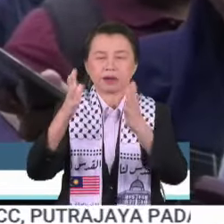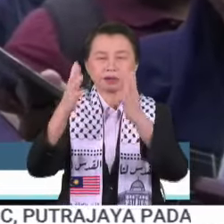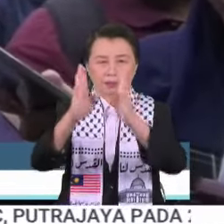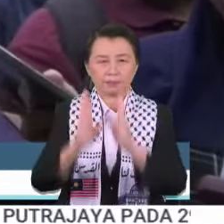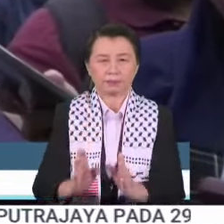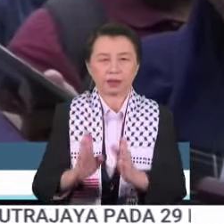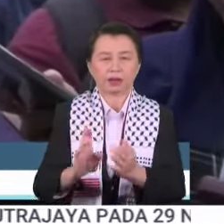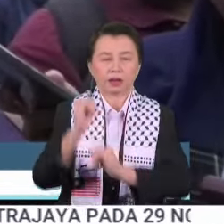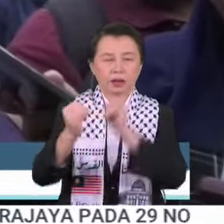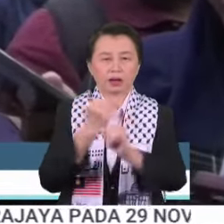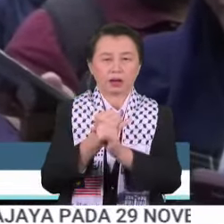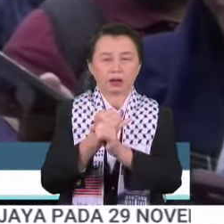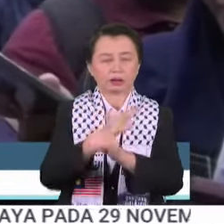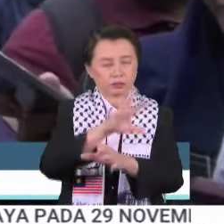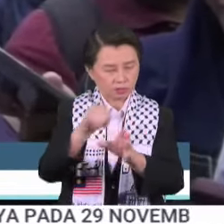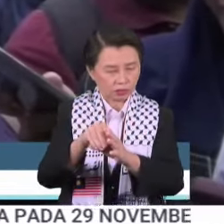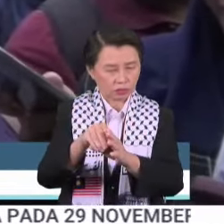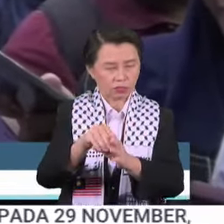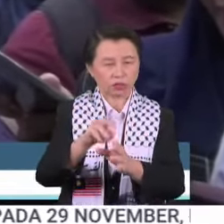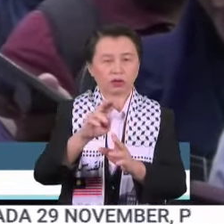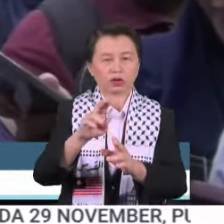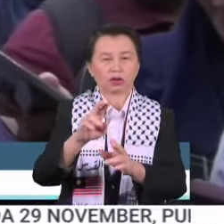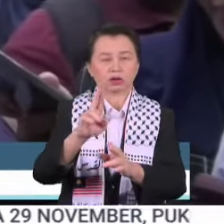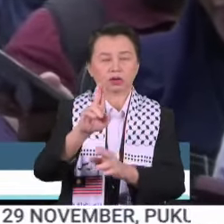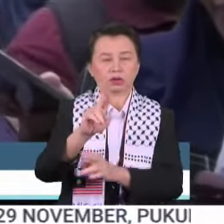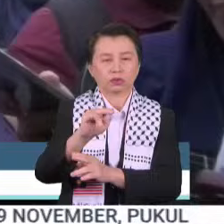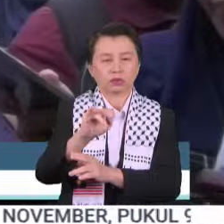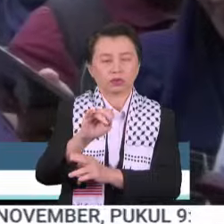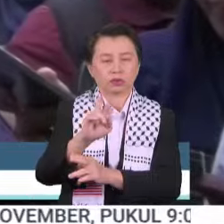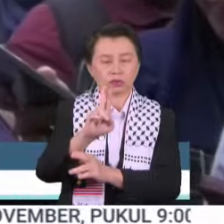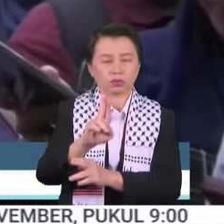termasuk United Nations yang